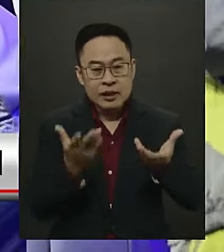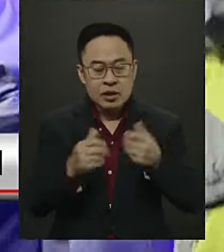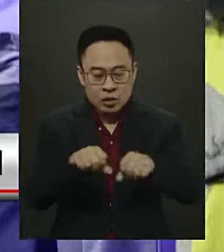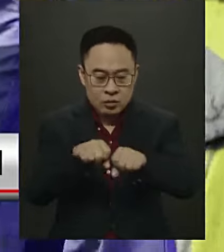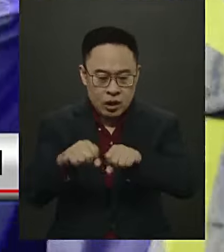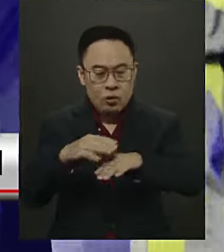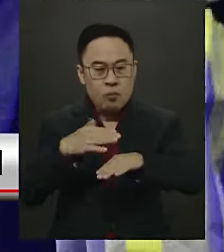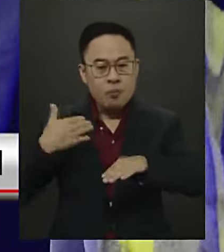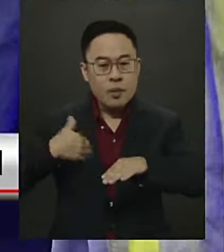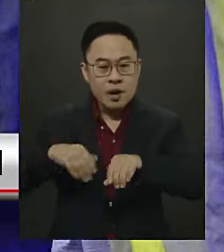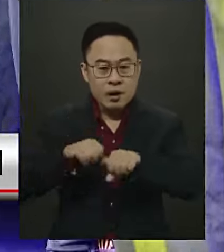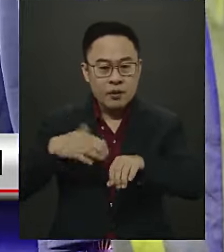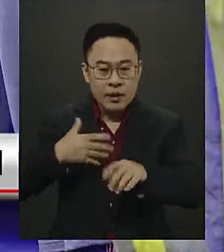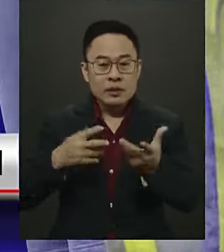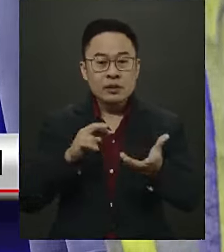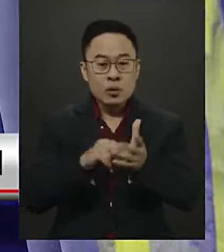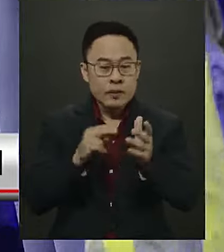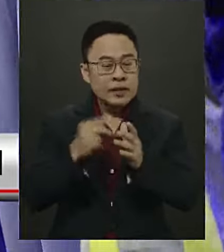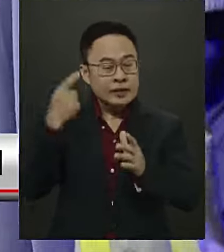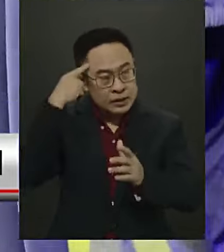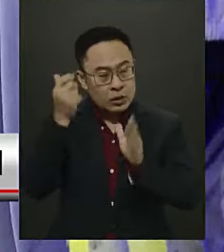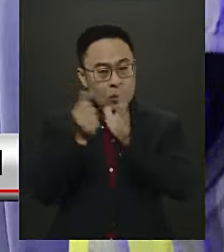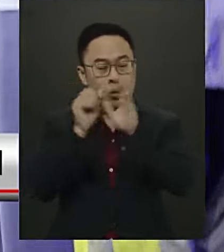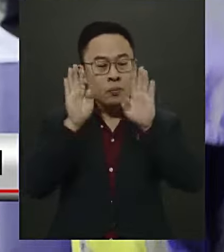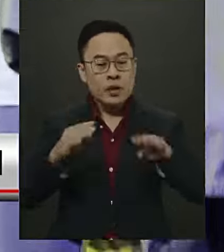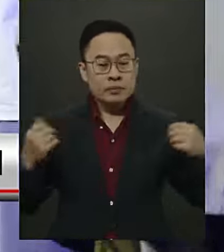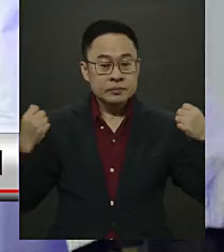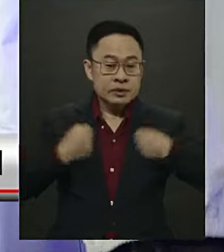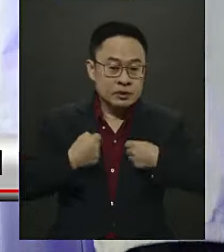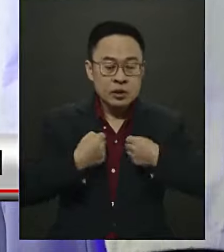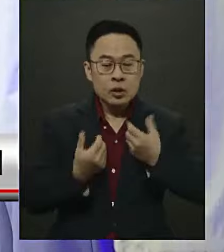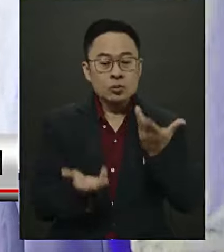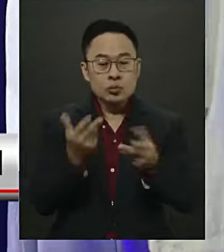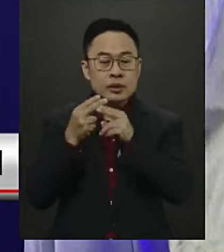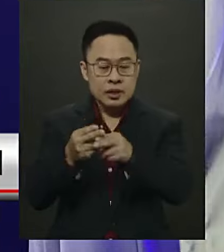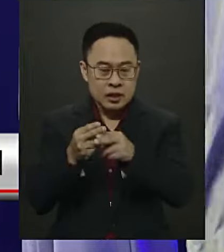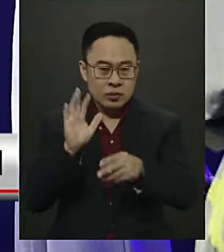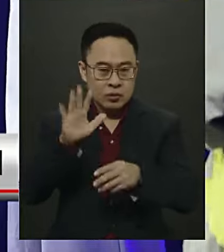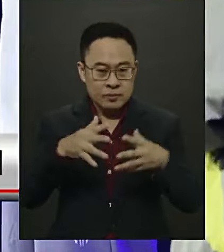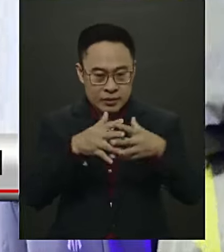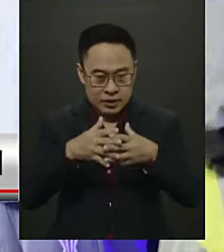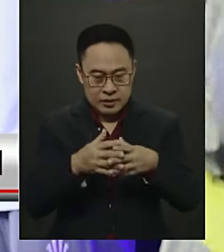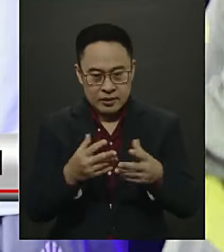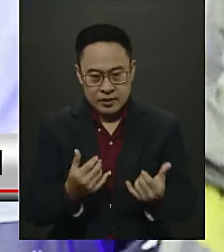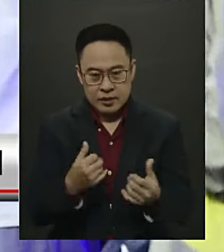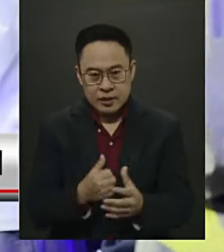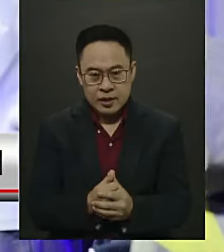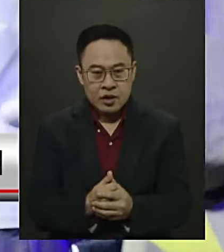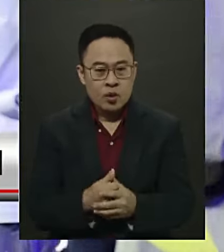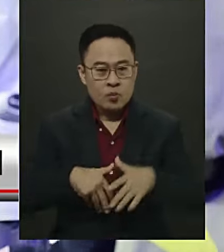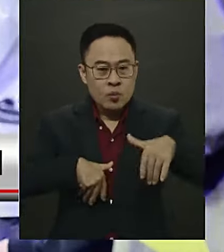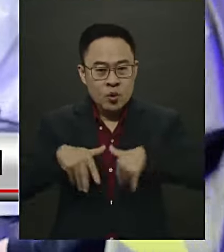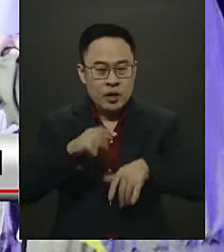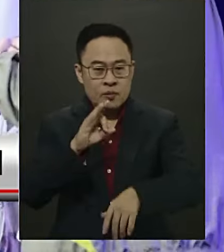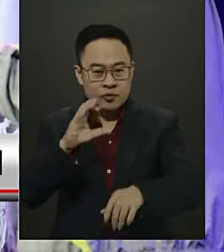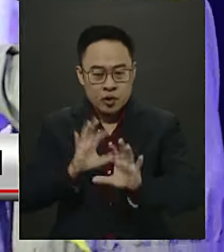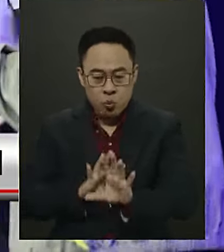จ้าพ่อในด้านของการดีไซน์ด้านแฟชั่นอยู่แล้วด้วยแล้วเมื่อวานดูจากแฟนๆที่ไปรอรับเนี่ยเราก็เห็นเลยว่